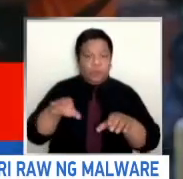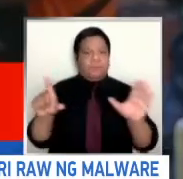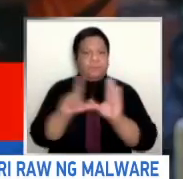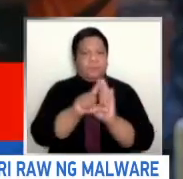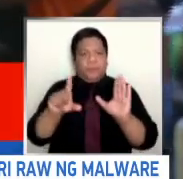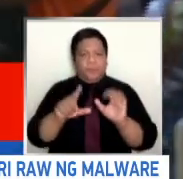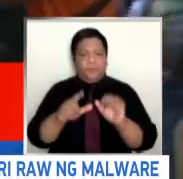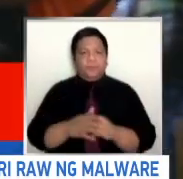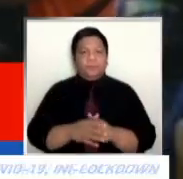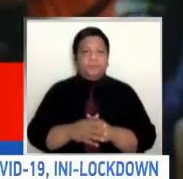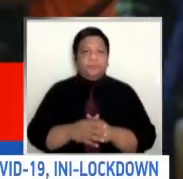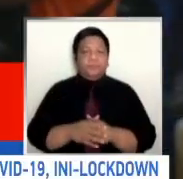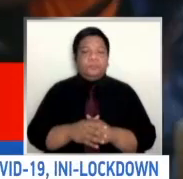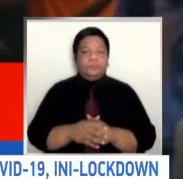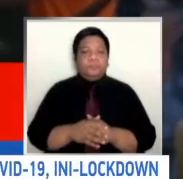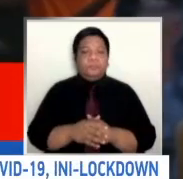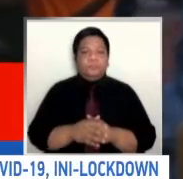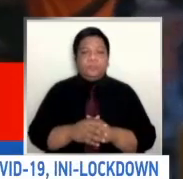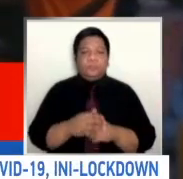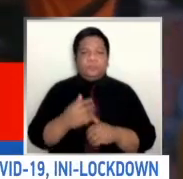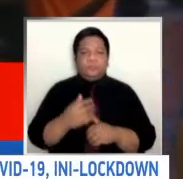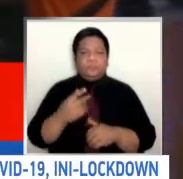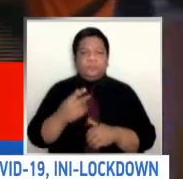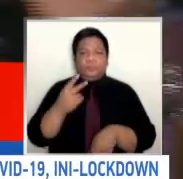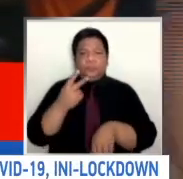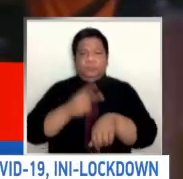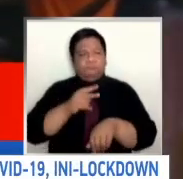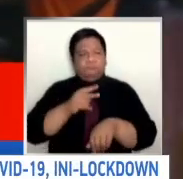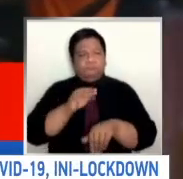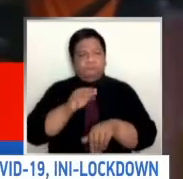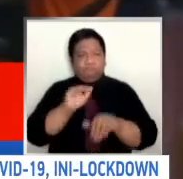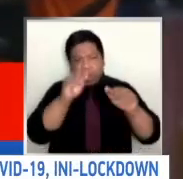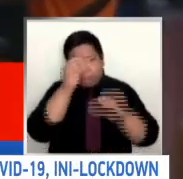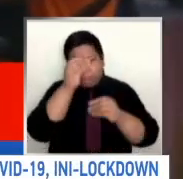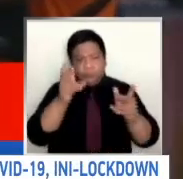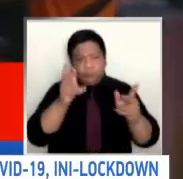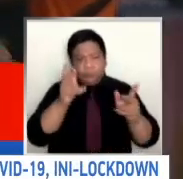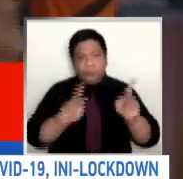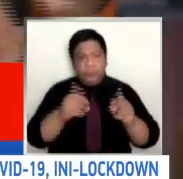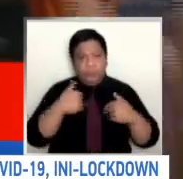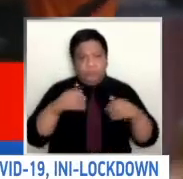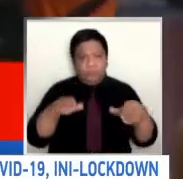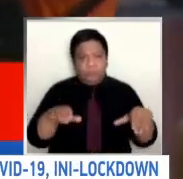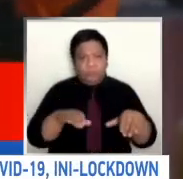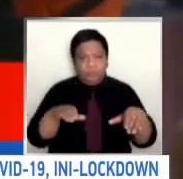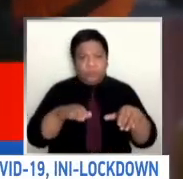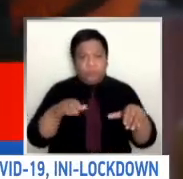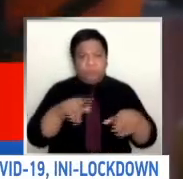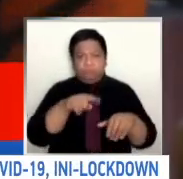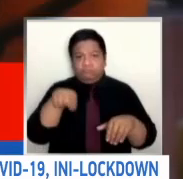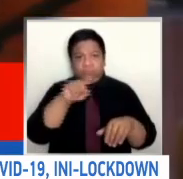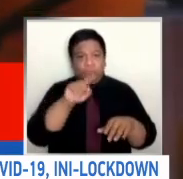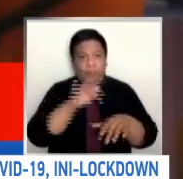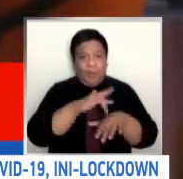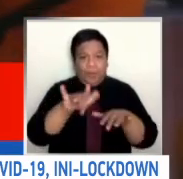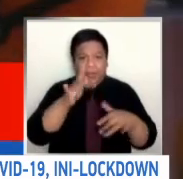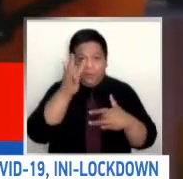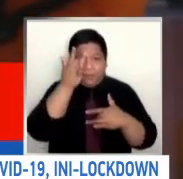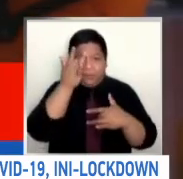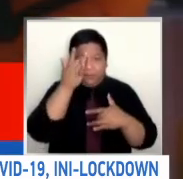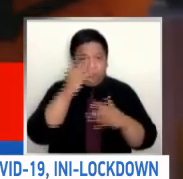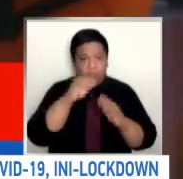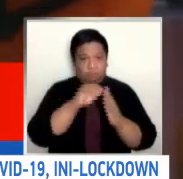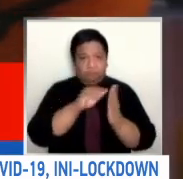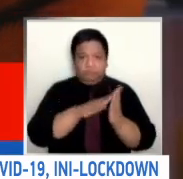kami nag-advise doon sa mga may hanap buhay. Yung mga hindi may sakit, ha, yung mga wala sa record namin na lumipat